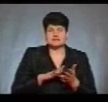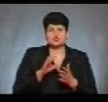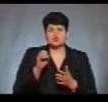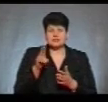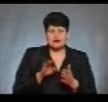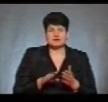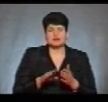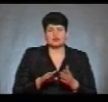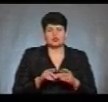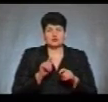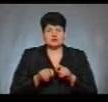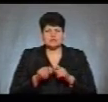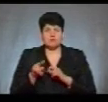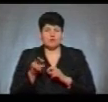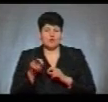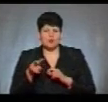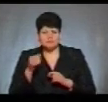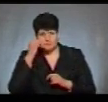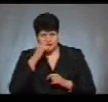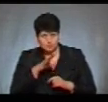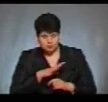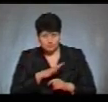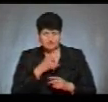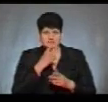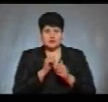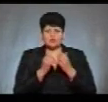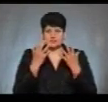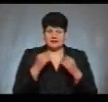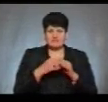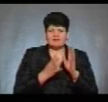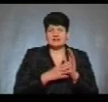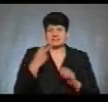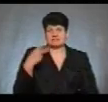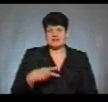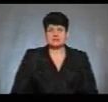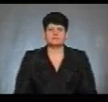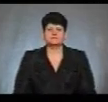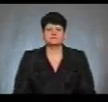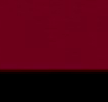досліджень «Поліс». Я вам дякую, що були з нами. Дивіться нас кожного дня о 19:20.